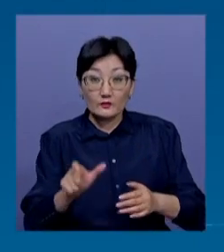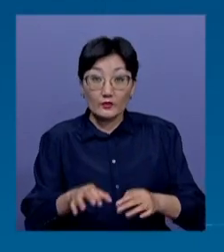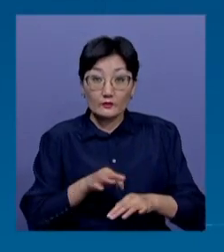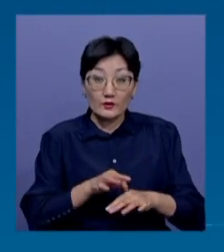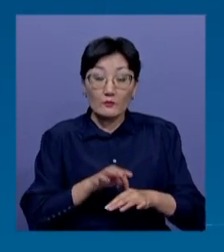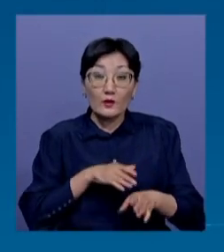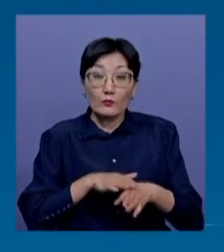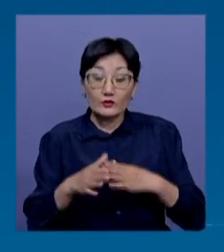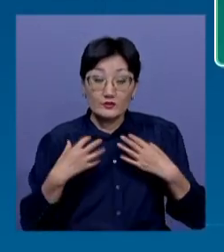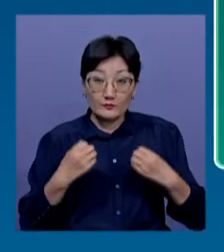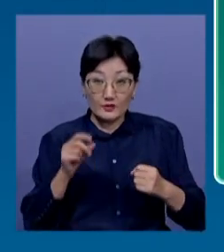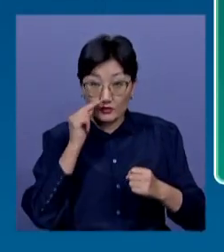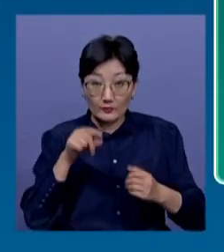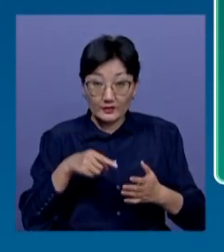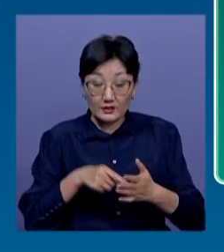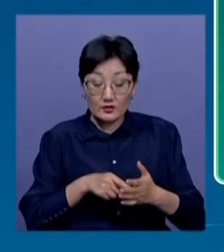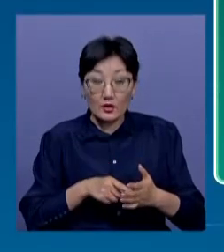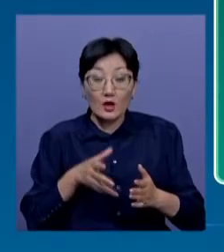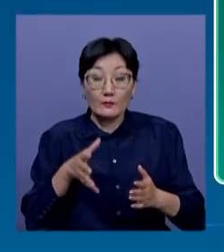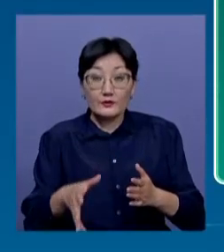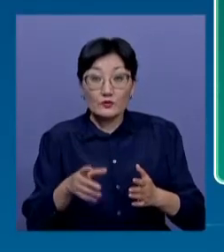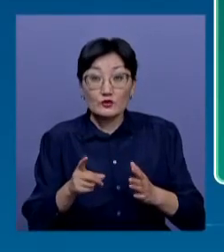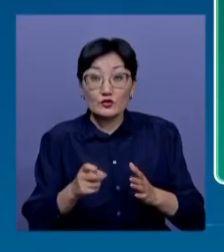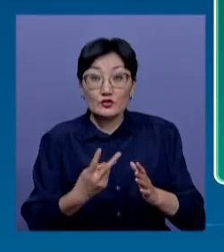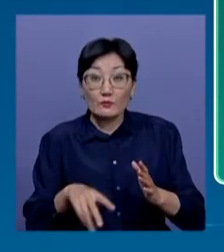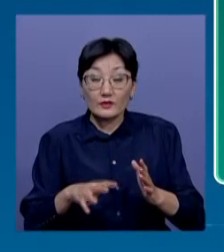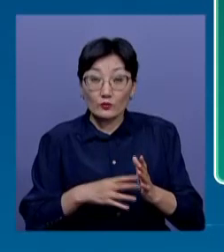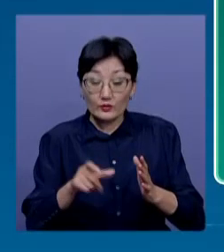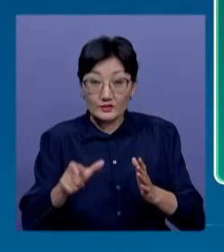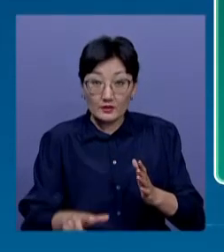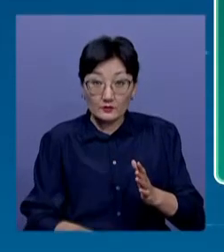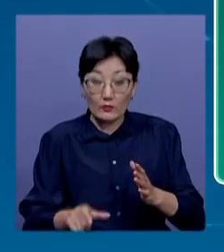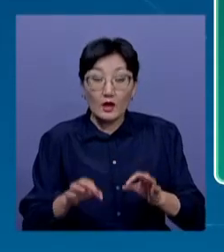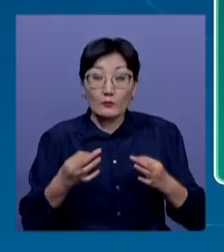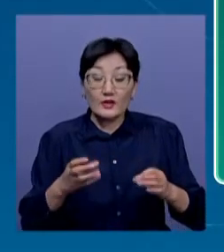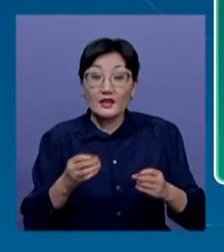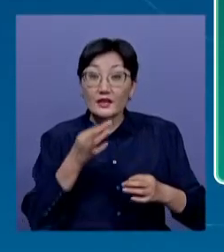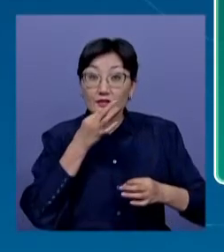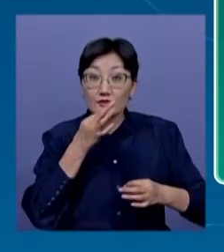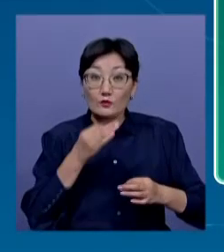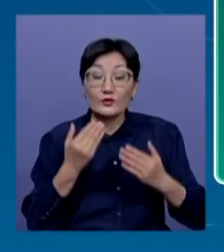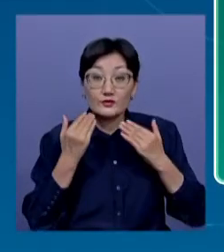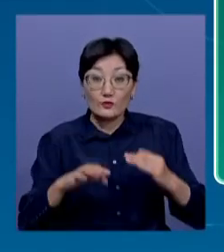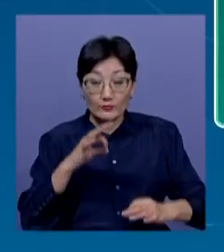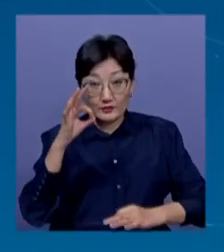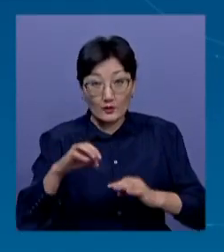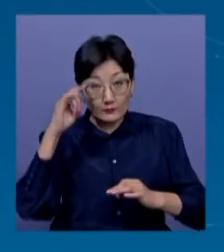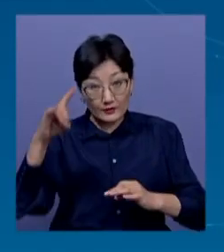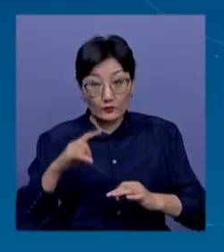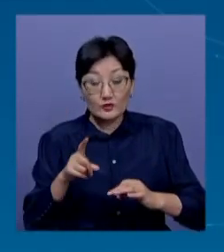дерттен құлантаза айыққан. Шымкентте бұл көрсеткіш 5129. Десе де босаңсуға әлі ерте. Соңғы тәулікте